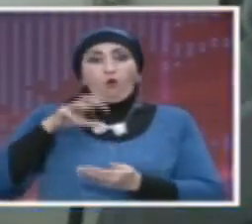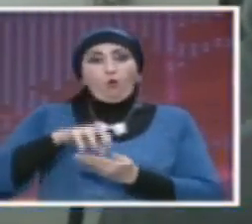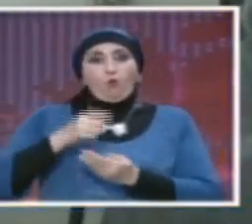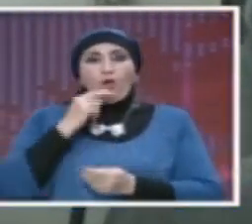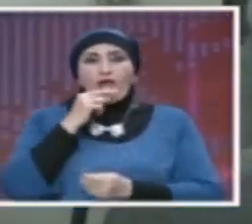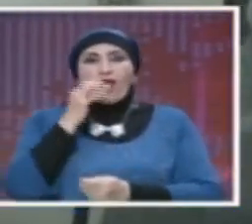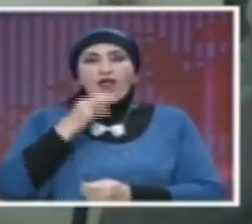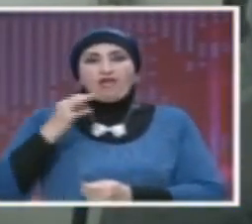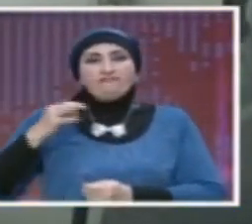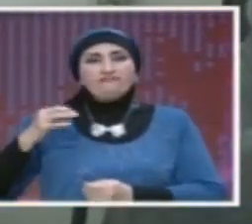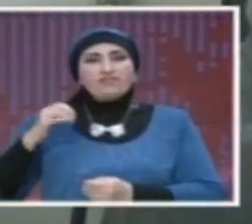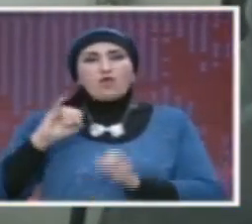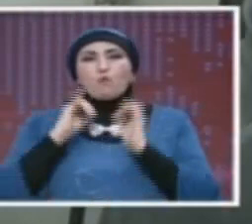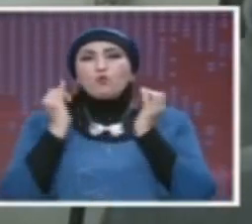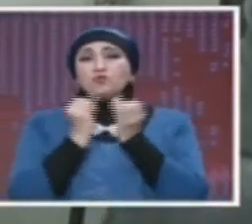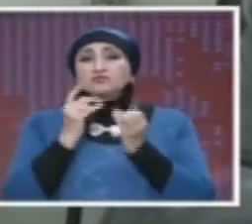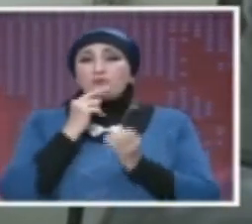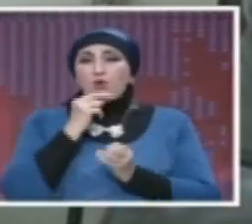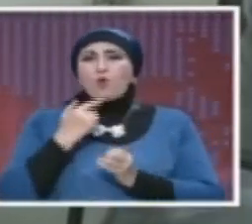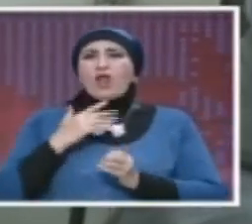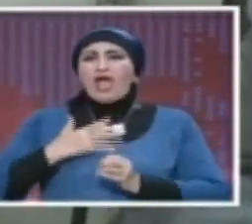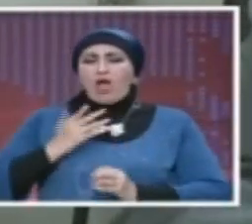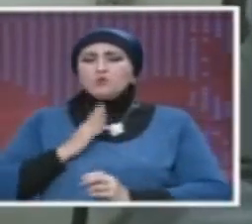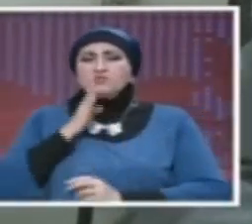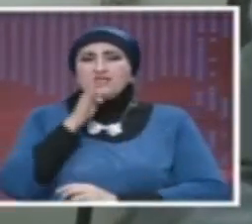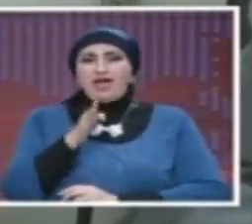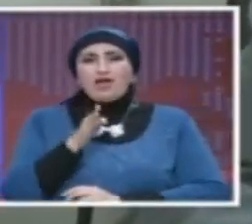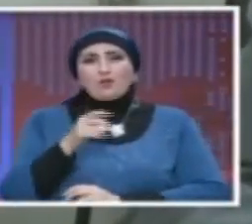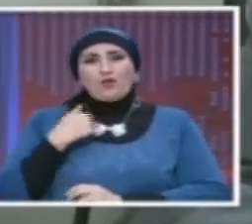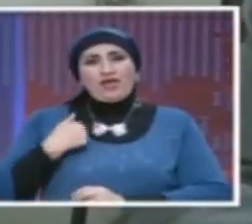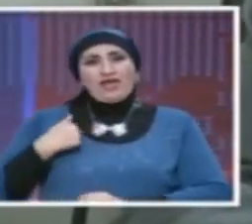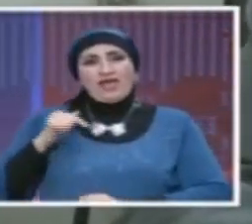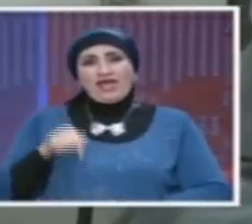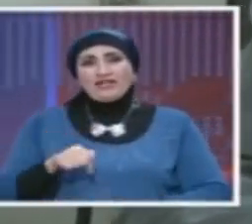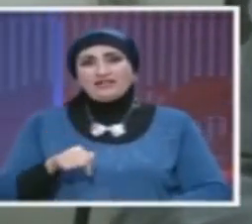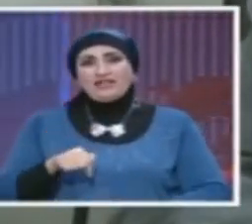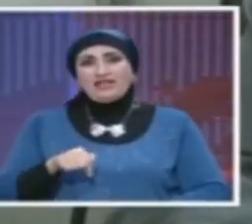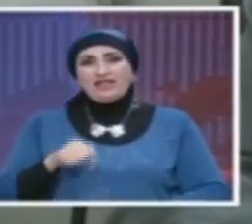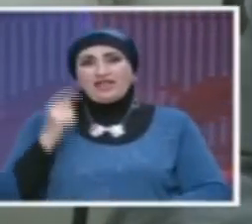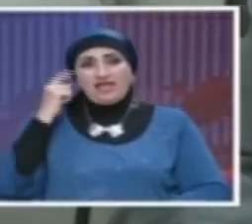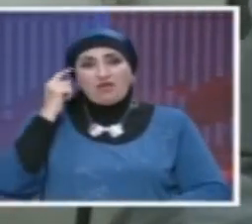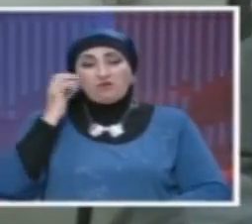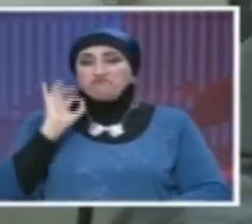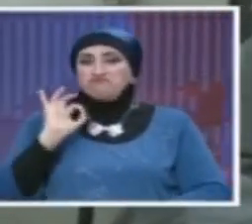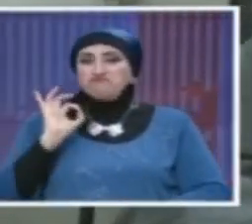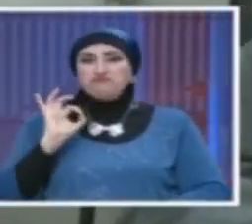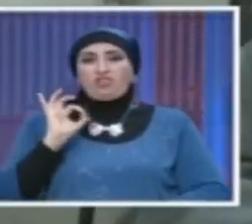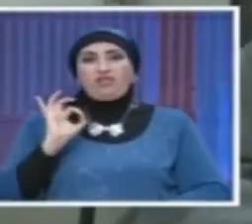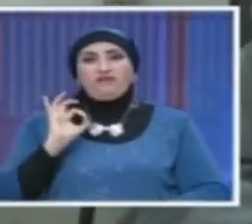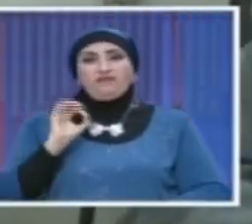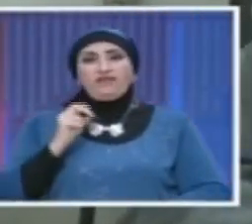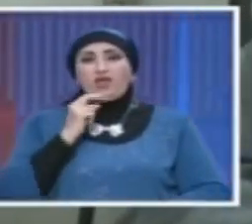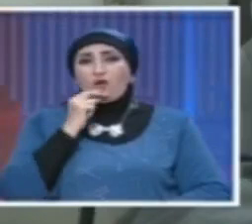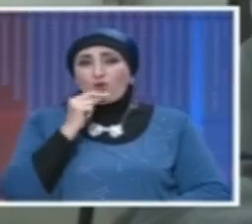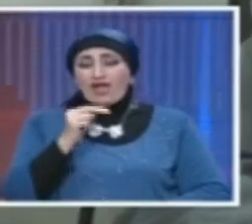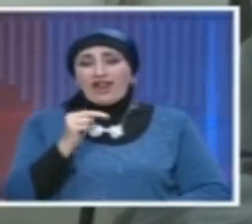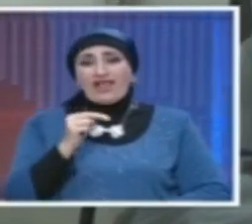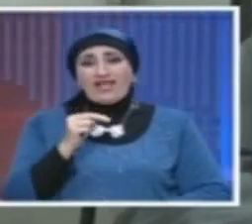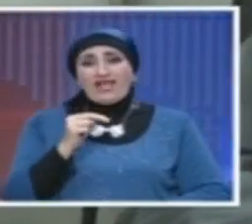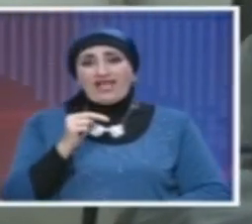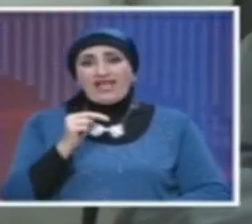يذكر المنظمة ويطلب زيارتها، أنا بحطها في ترتيب عالي جدا. وأعتقد أن